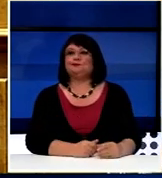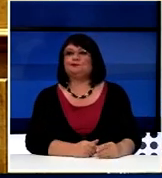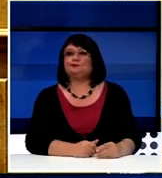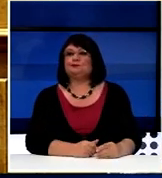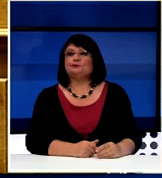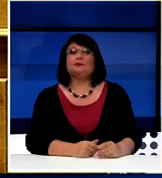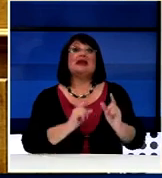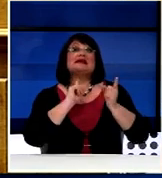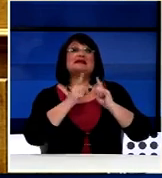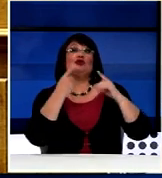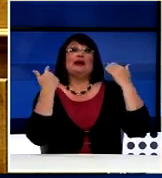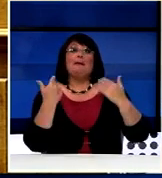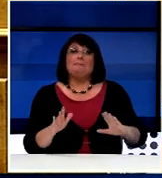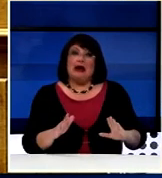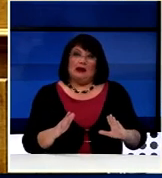Συνάψατε μία συμφωνία